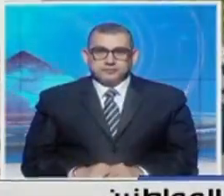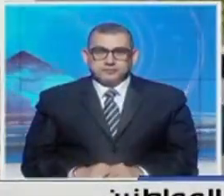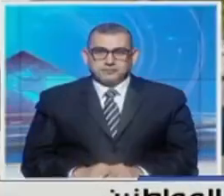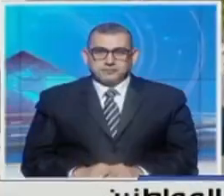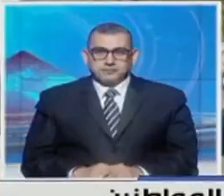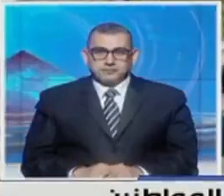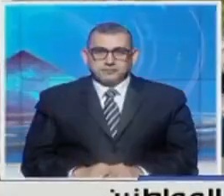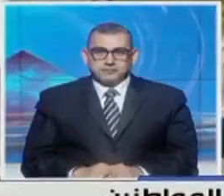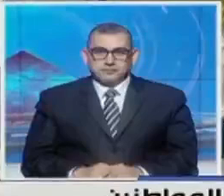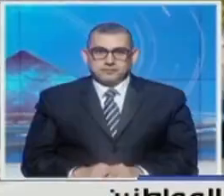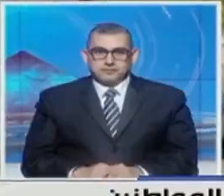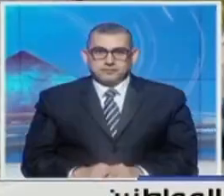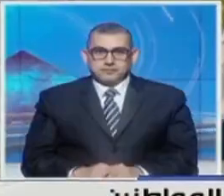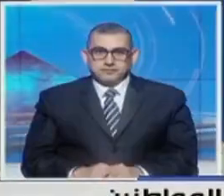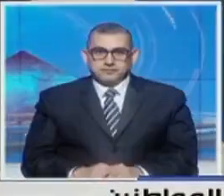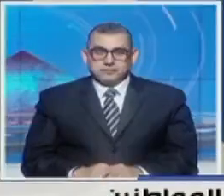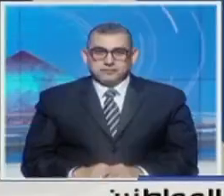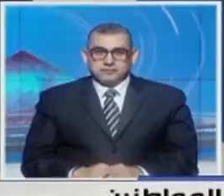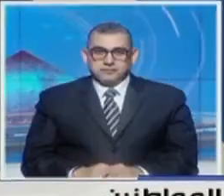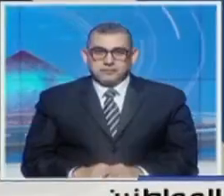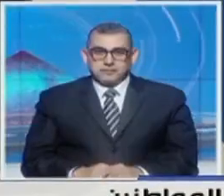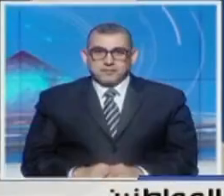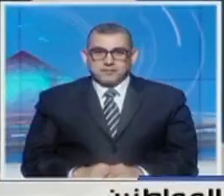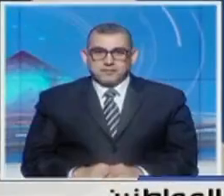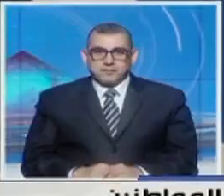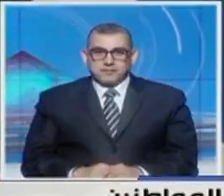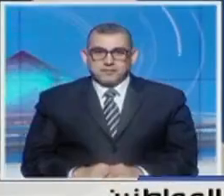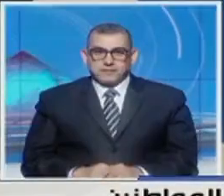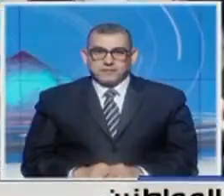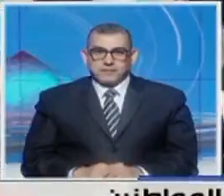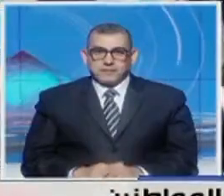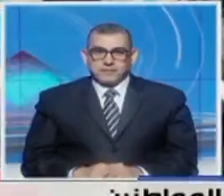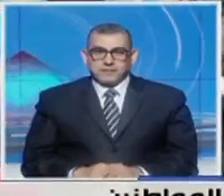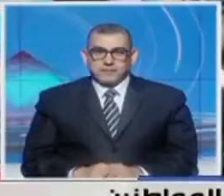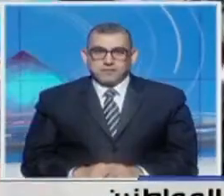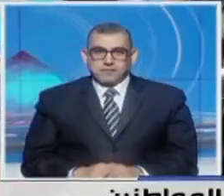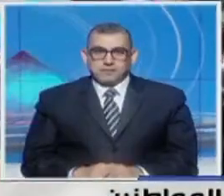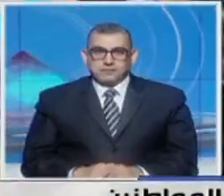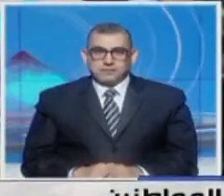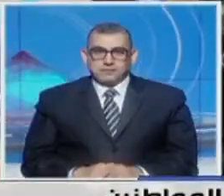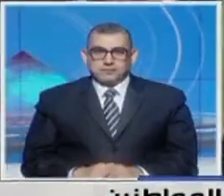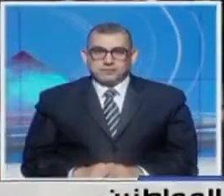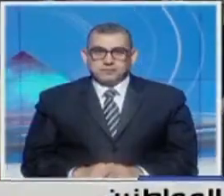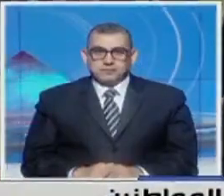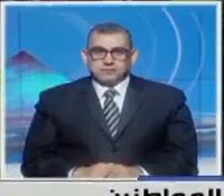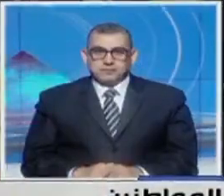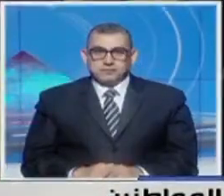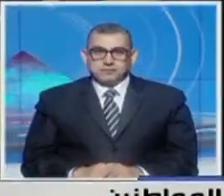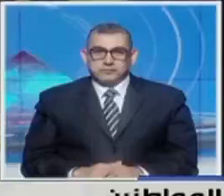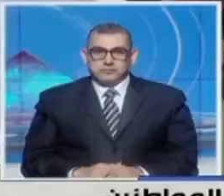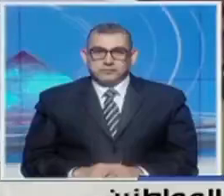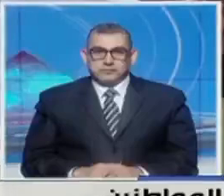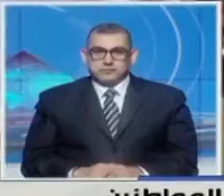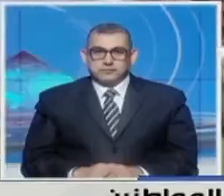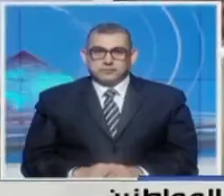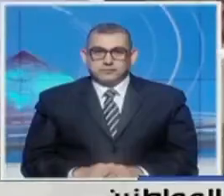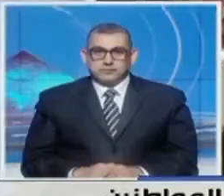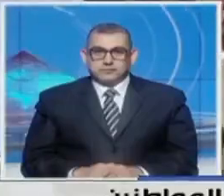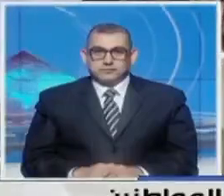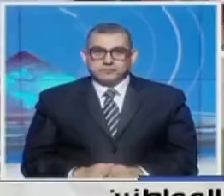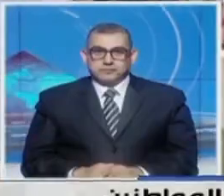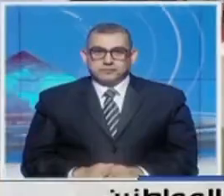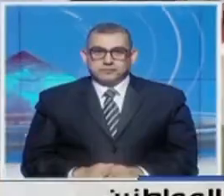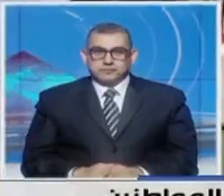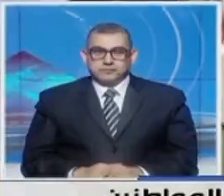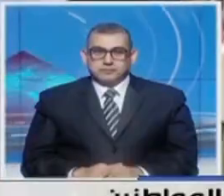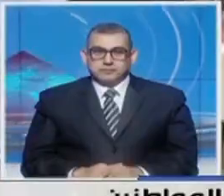شمسك لا يمكن تغيب، انا جنبك تملي ومنك قريب، انا ادي لك عاديه